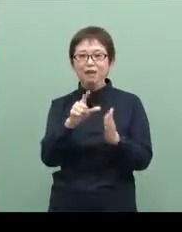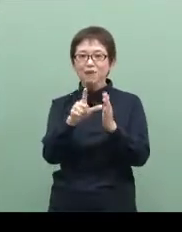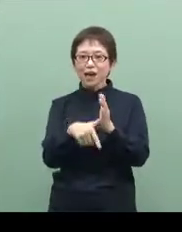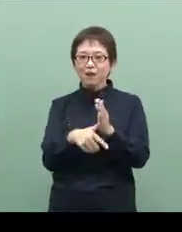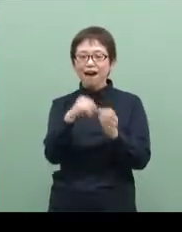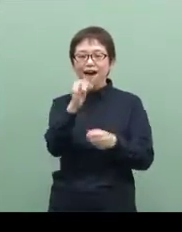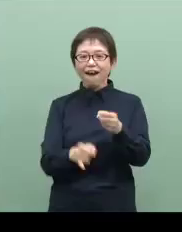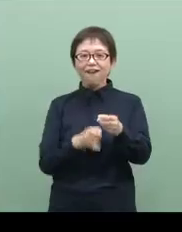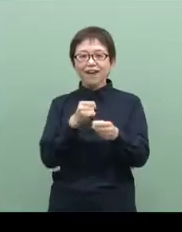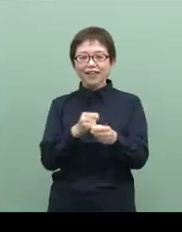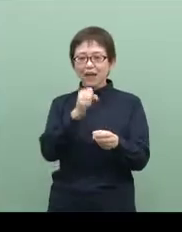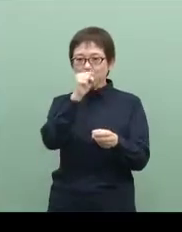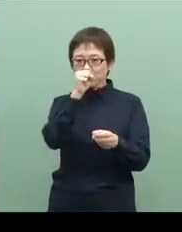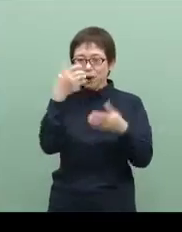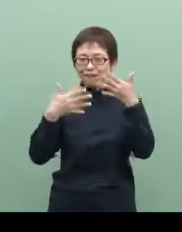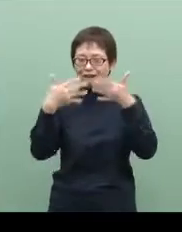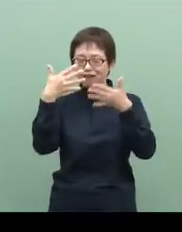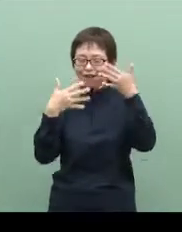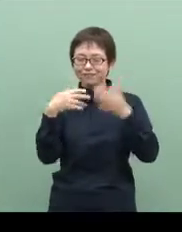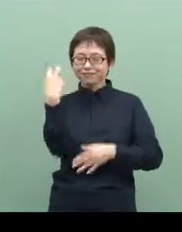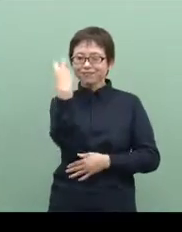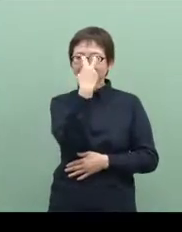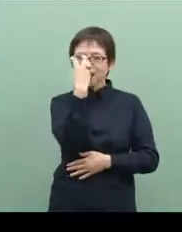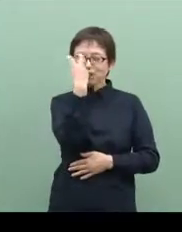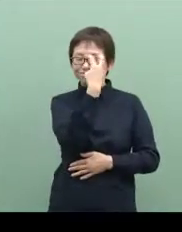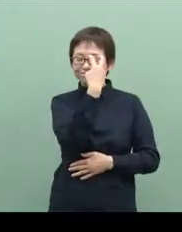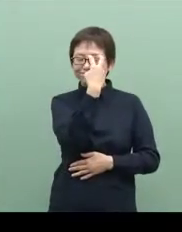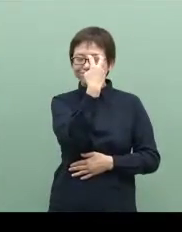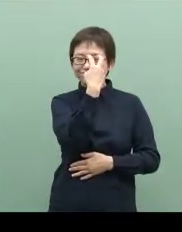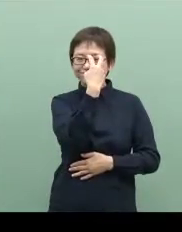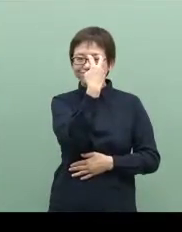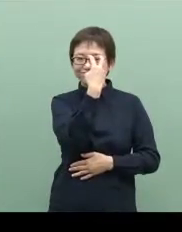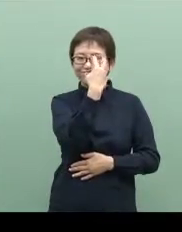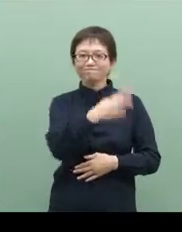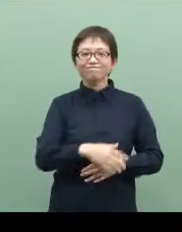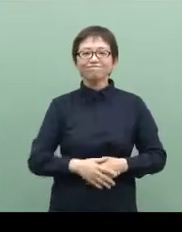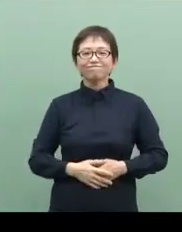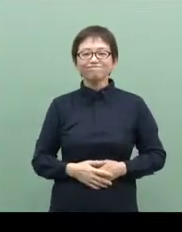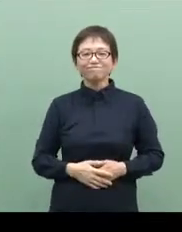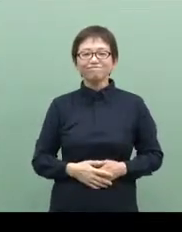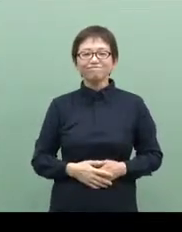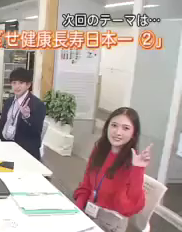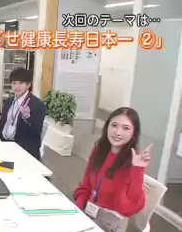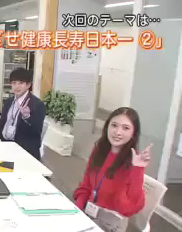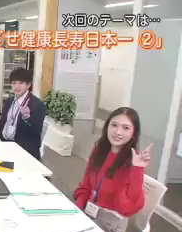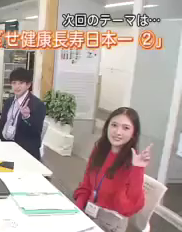という方は長崎県のインターネット放送局ヨカテレで チェック。